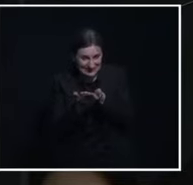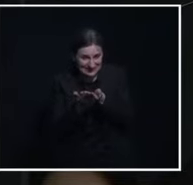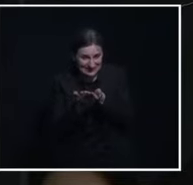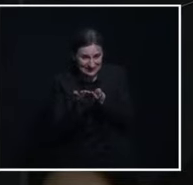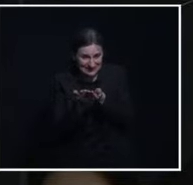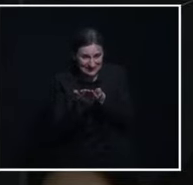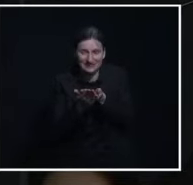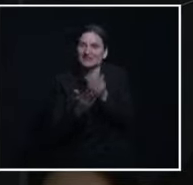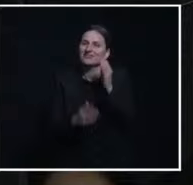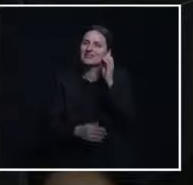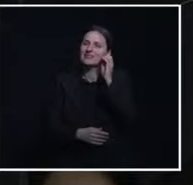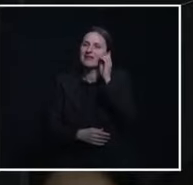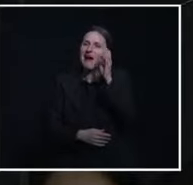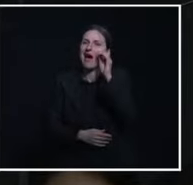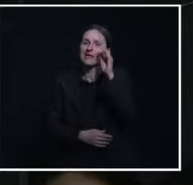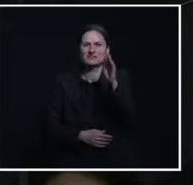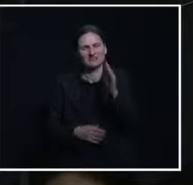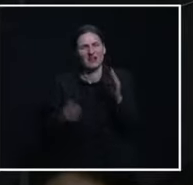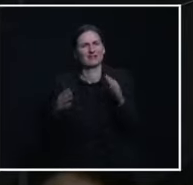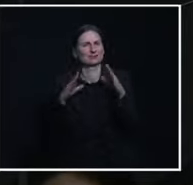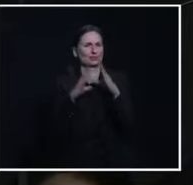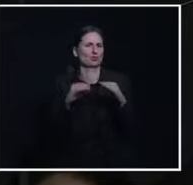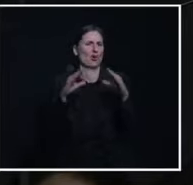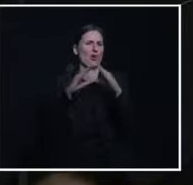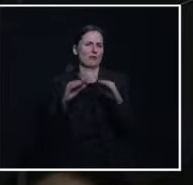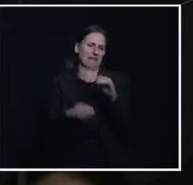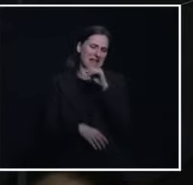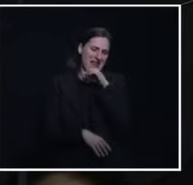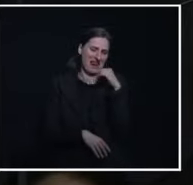in den Alltag, in den nüchternen Alltag